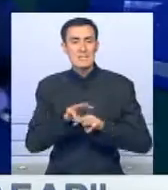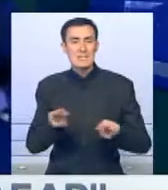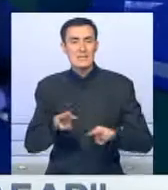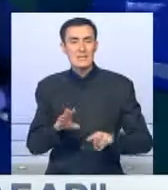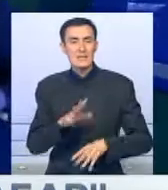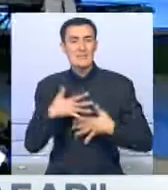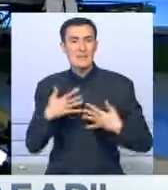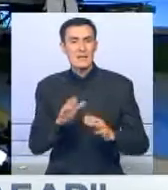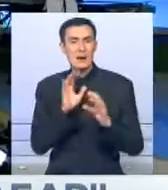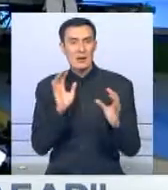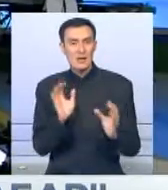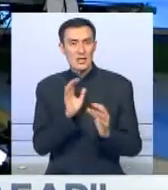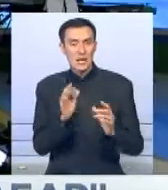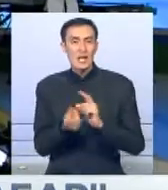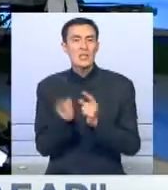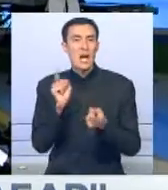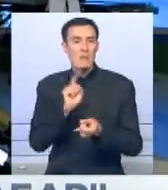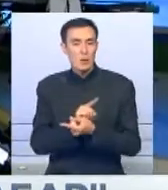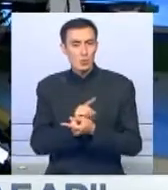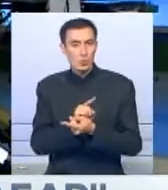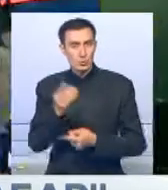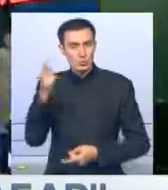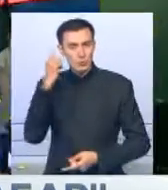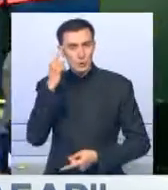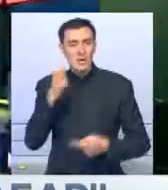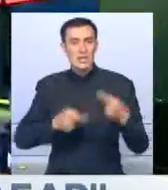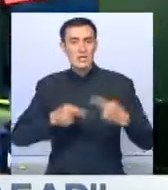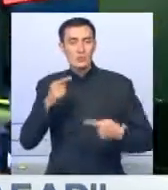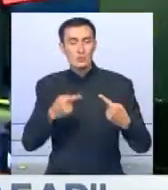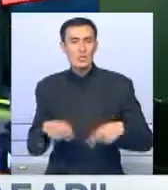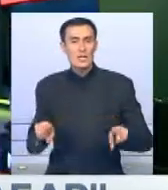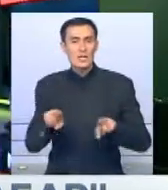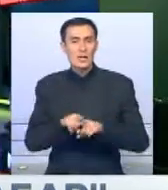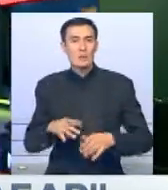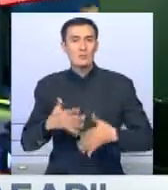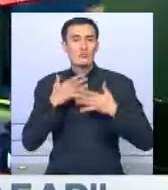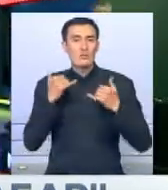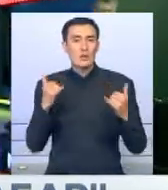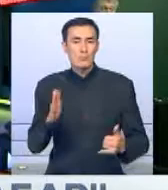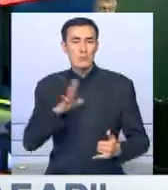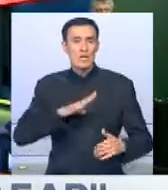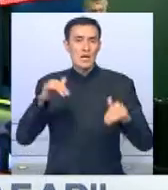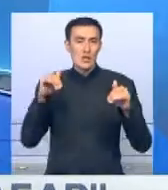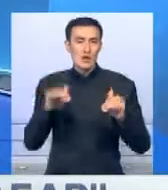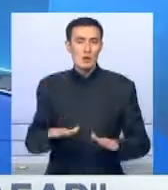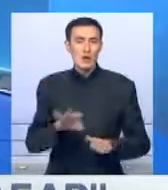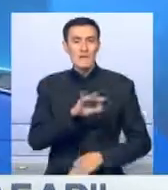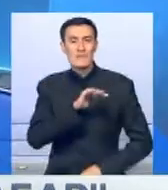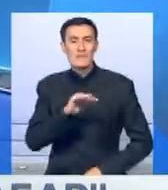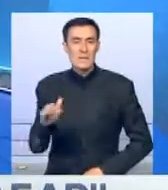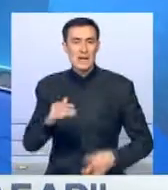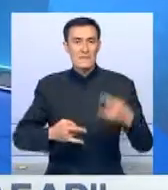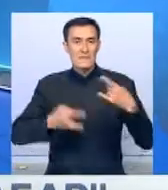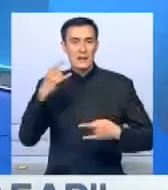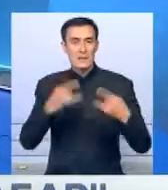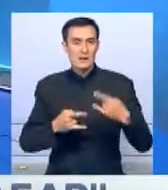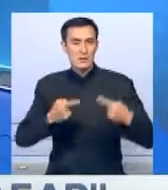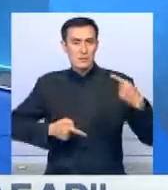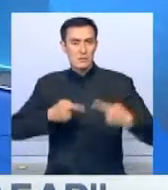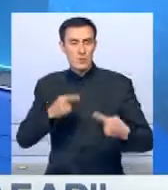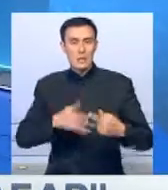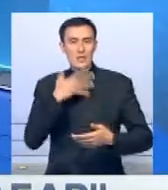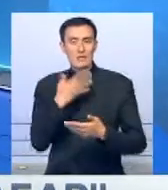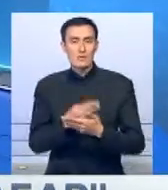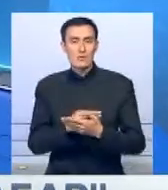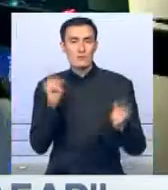Минздрава придерживается противоположной точки зрения. Дискуссия достигла таких размеров, что было решено вывести спор в телеэфир.